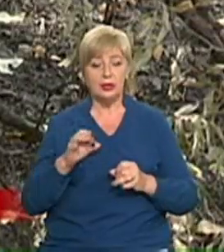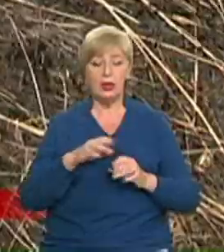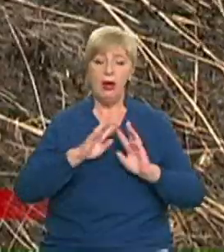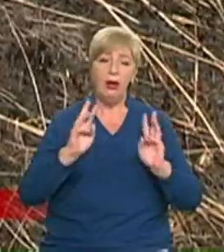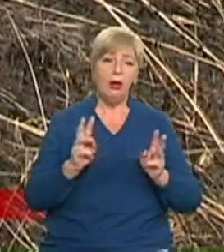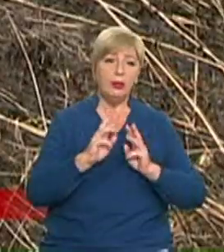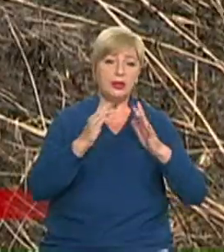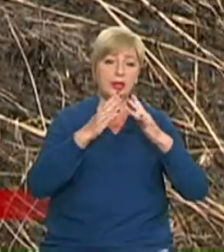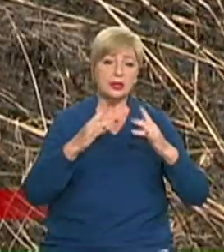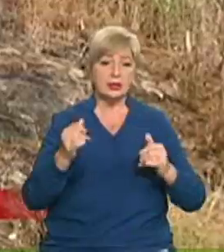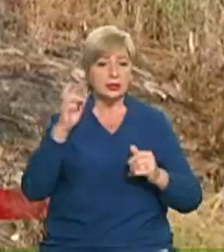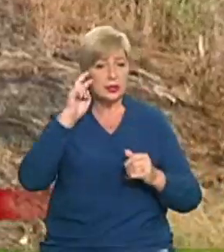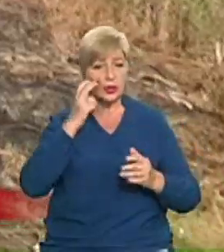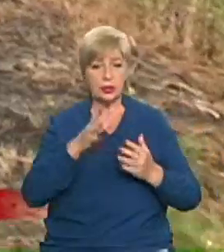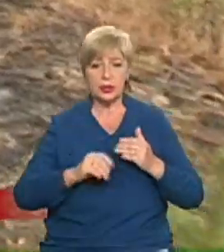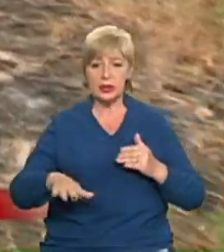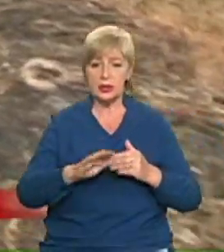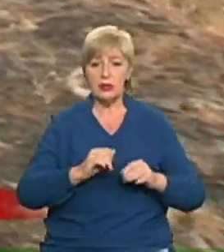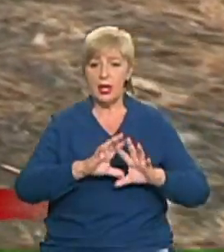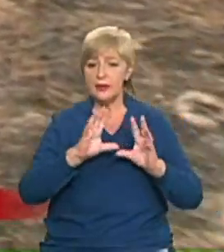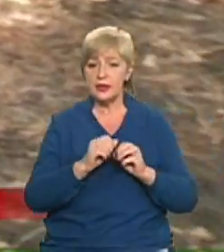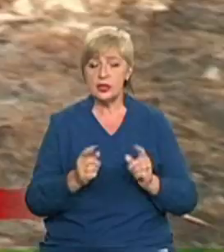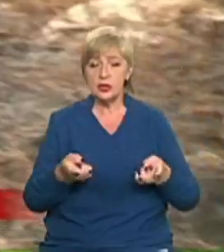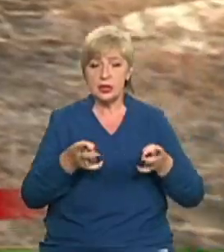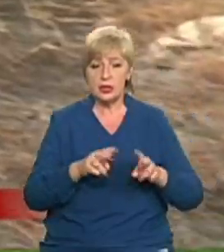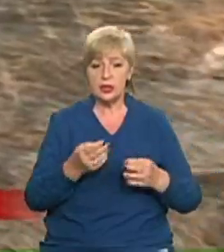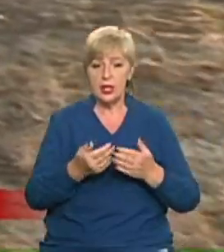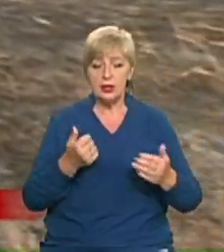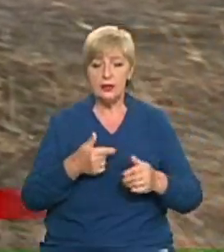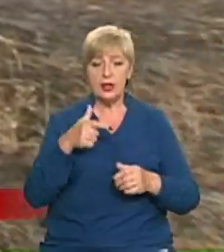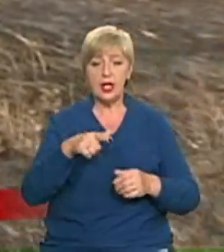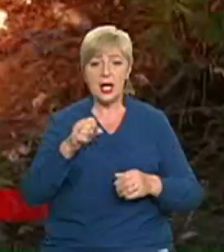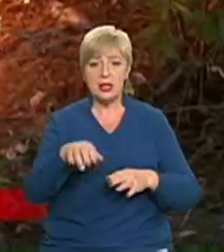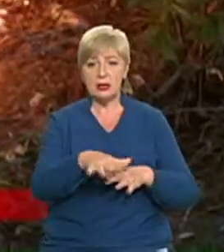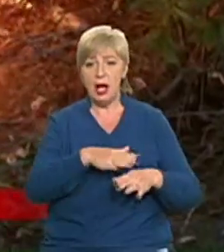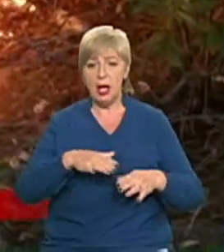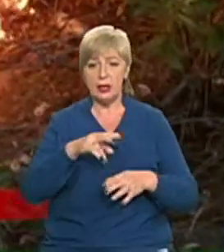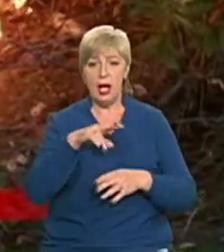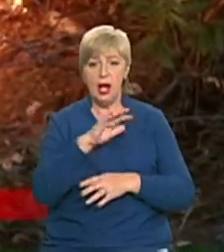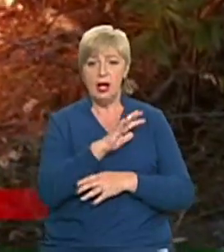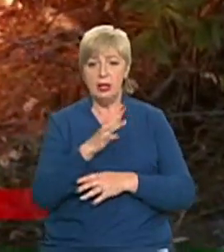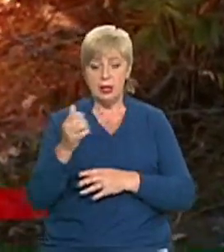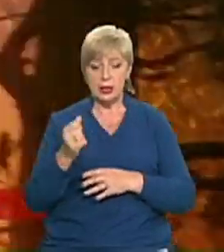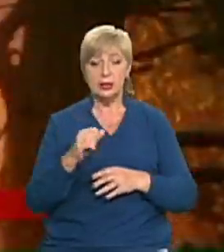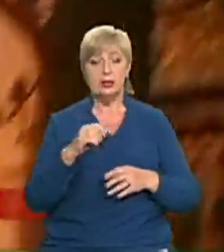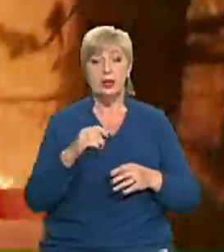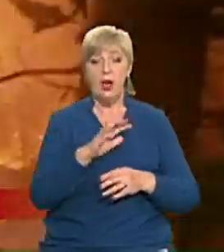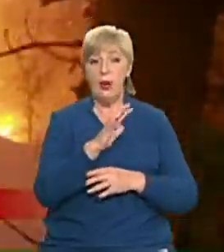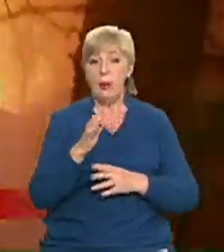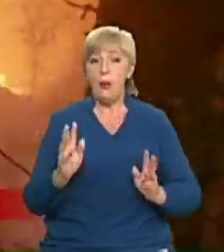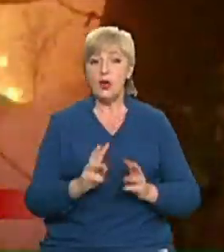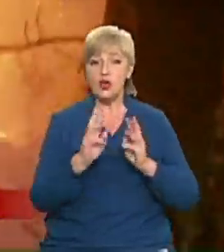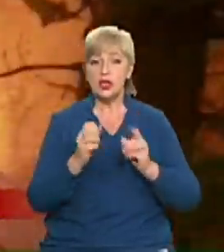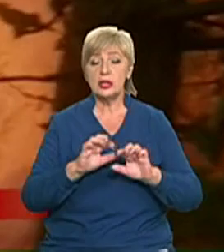Обгорілі сосни та чорна земля – все, що лишилося від гектара лісу на околиці Піщанки. Пожежа сталася днями.